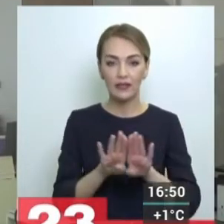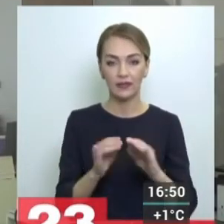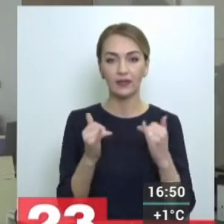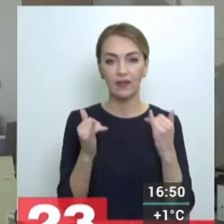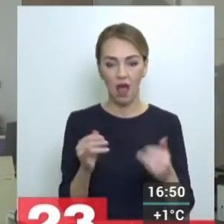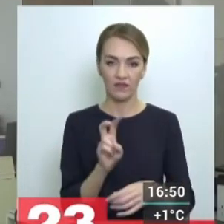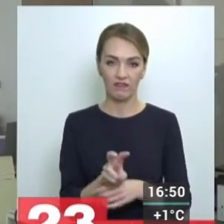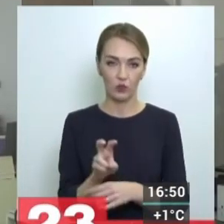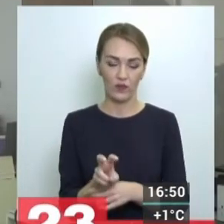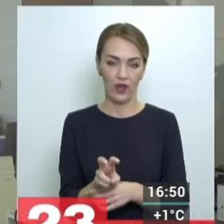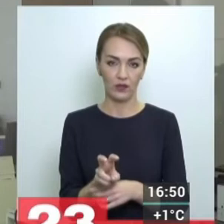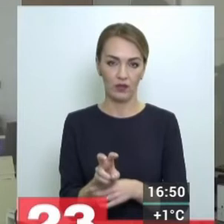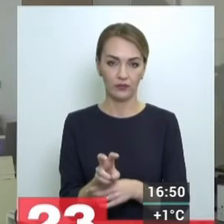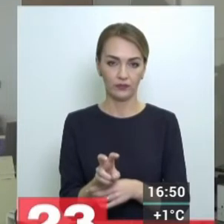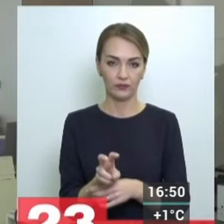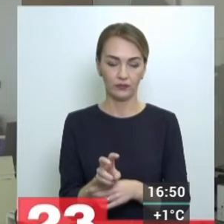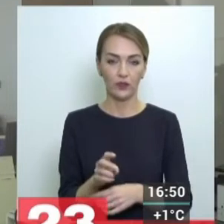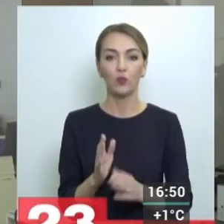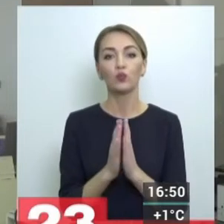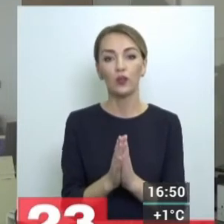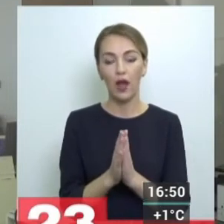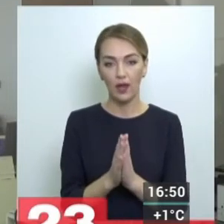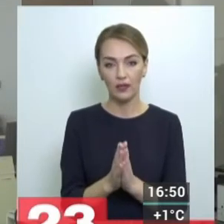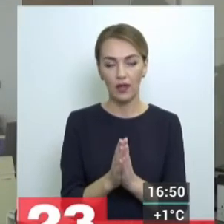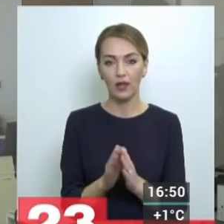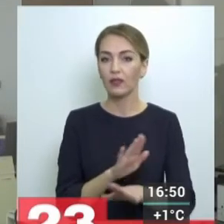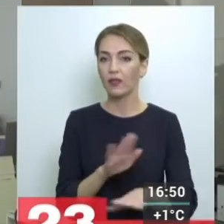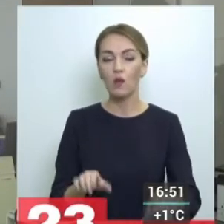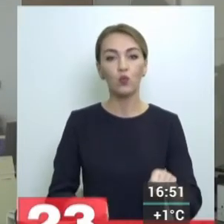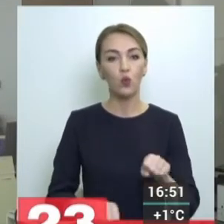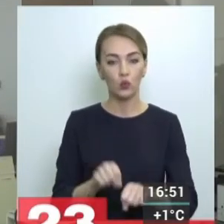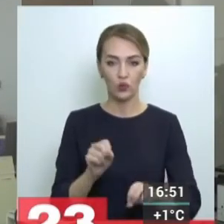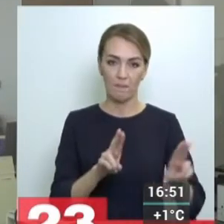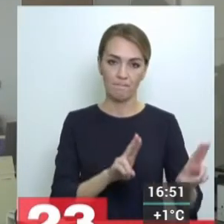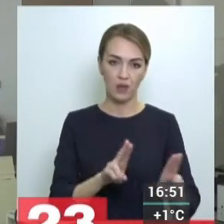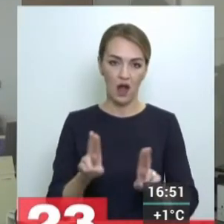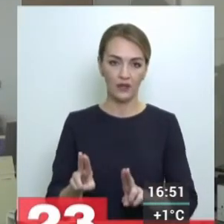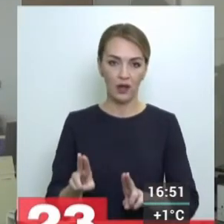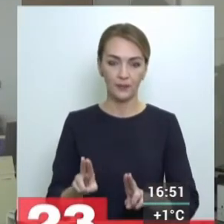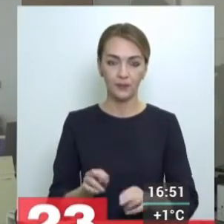для відвідування. Будь ласка, не порушуйте.